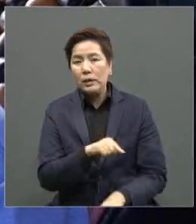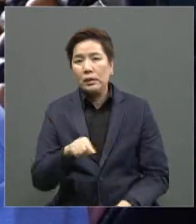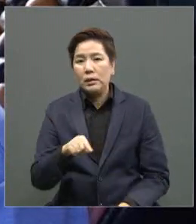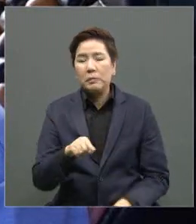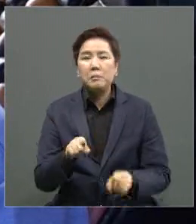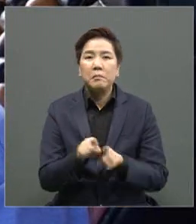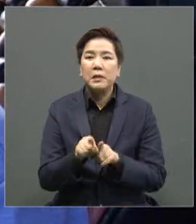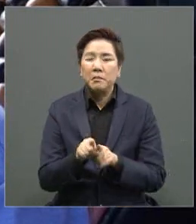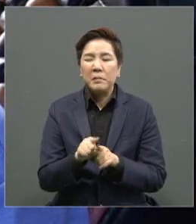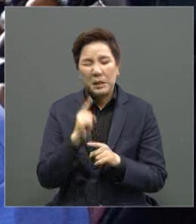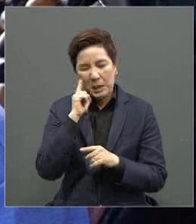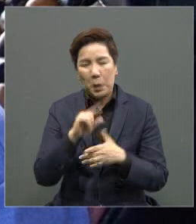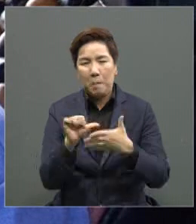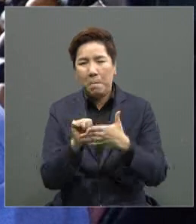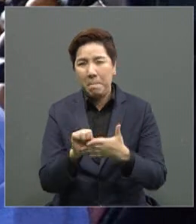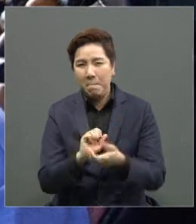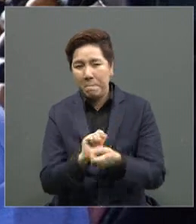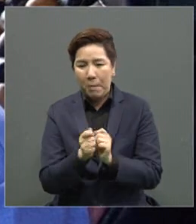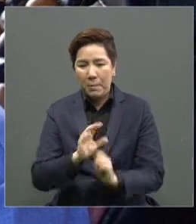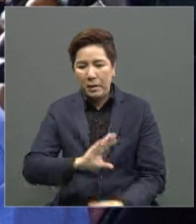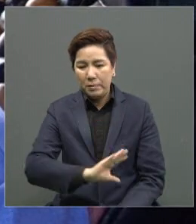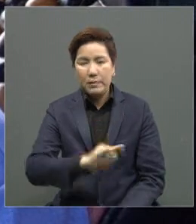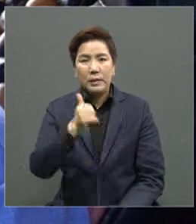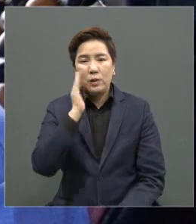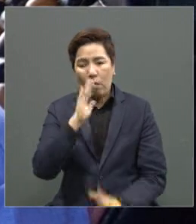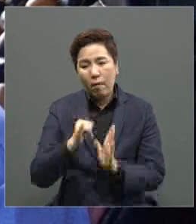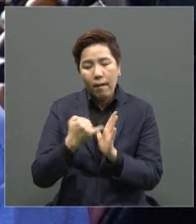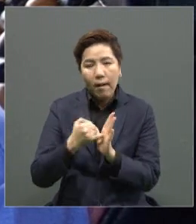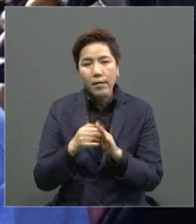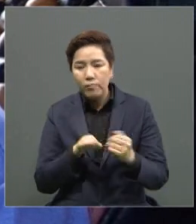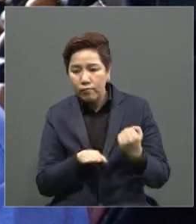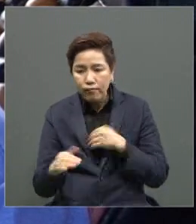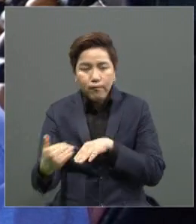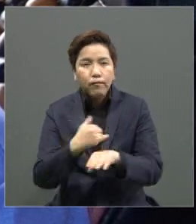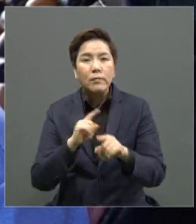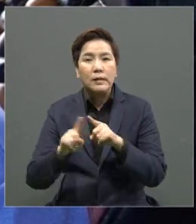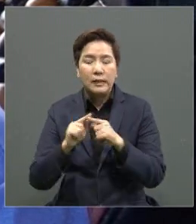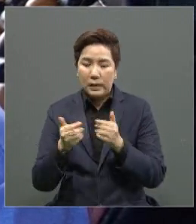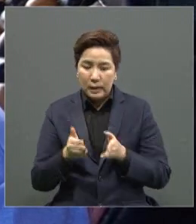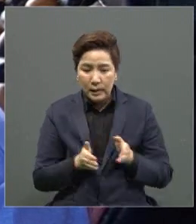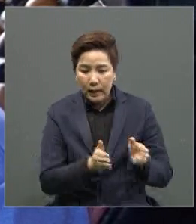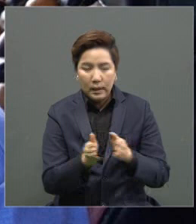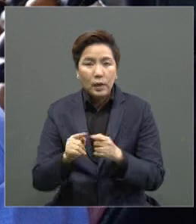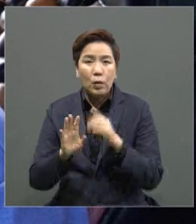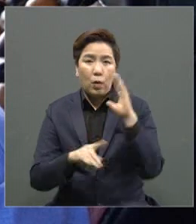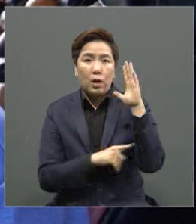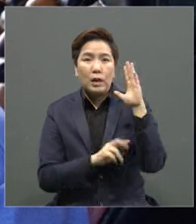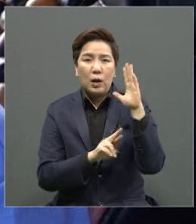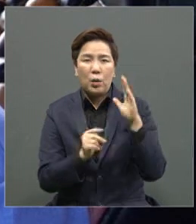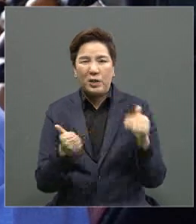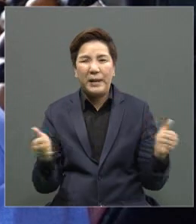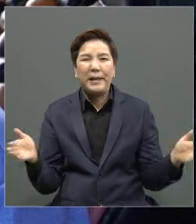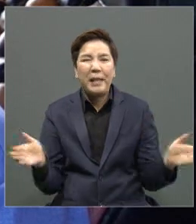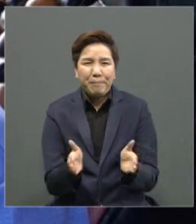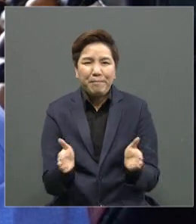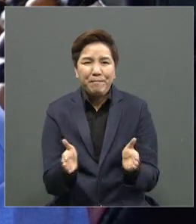คือน่าจะปรับปรุงให้มันดีขึ้นให้มันสะดวกขึ้นนะเพราะว่าตอนนี้เส้นทางของระนองนี้รู้สึกว่าจะคับแคบไปหน่อ